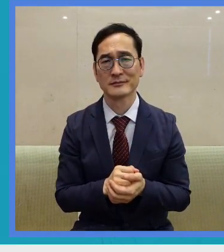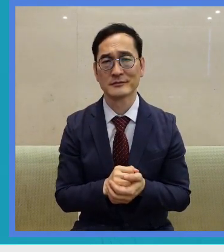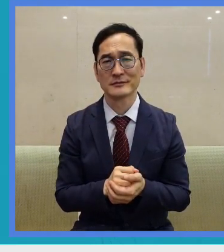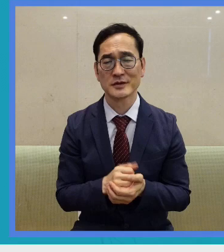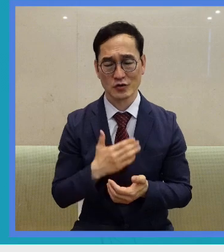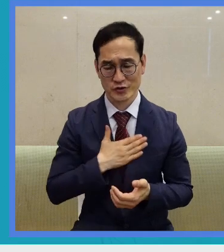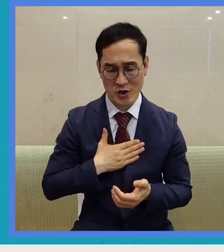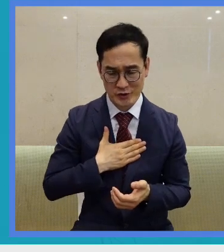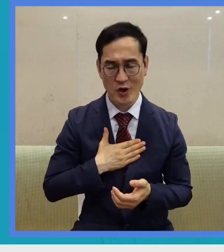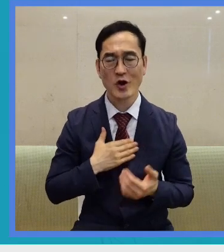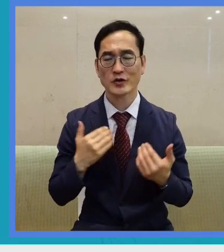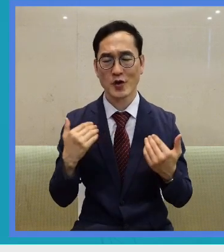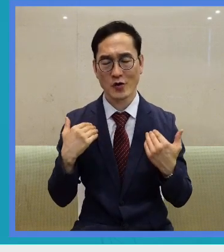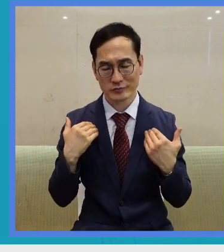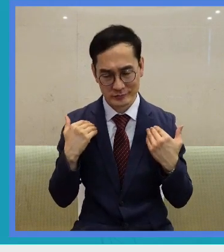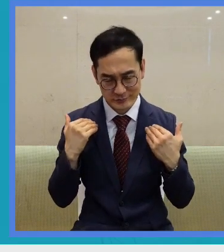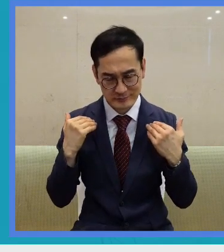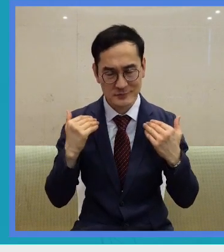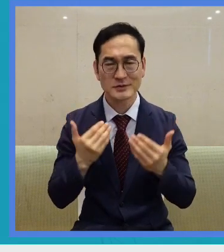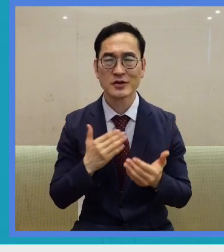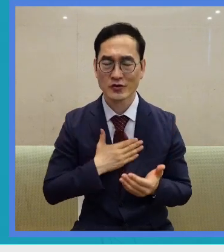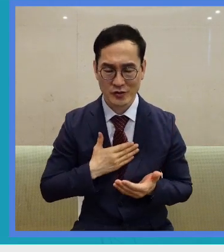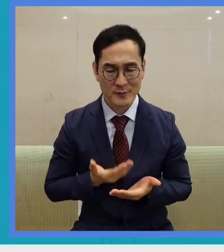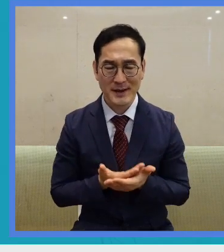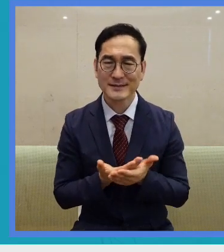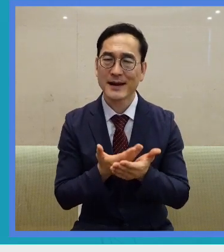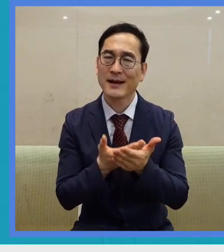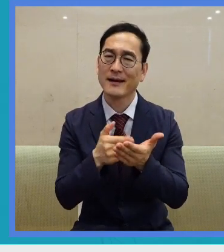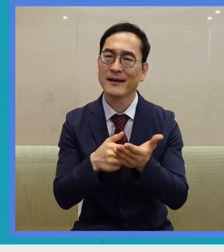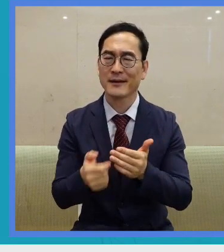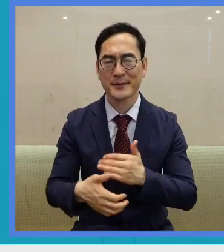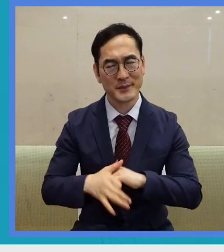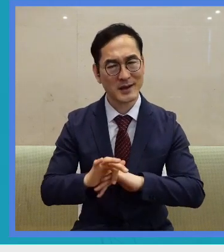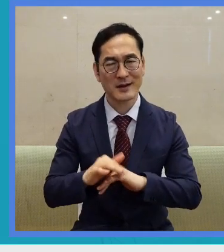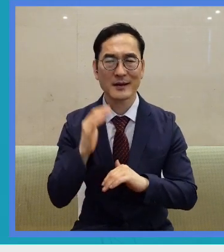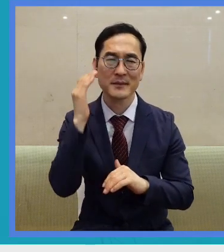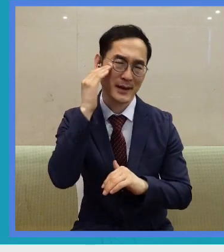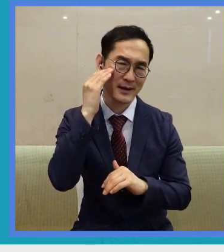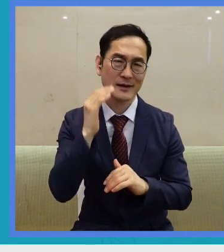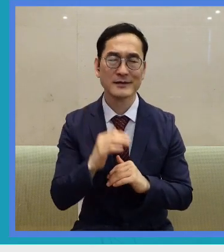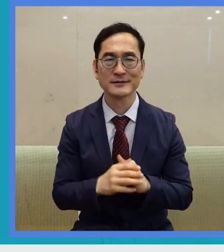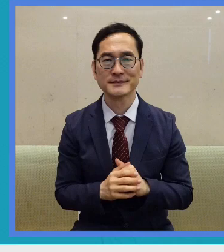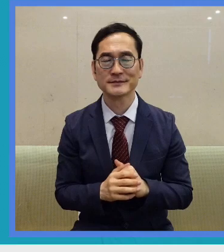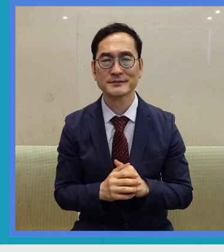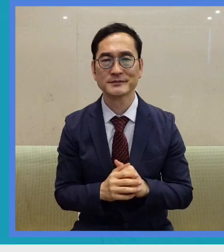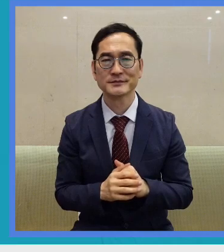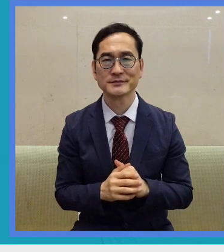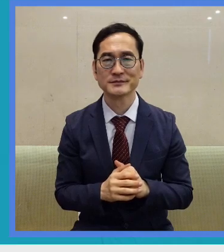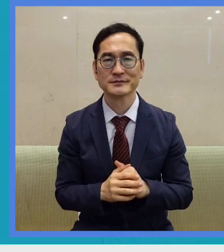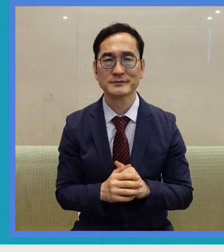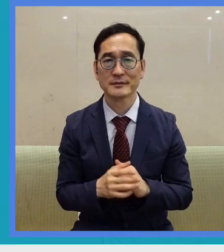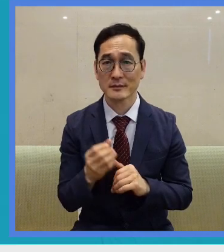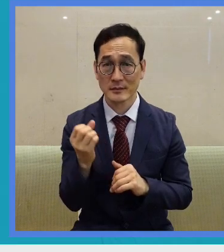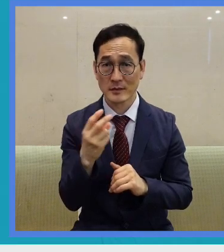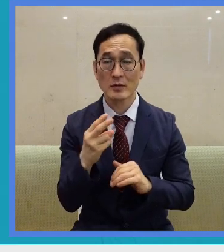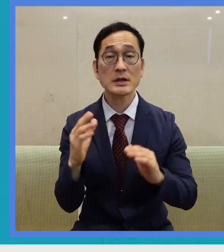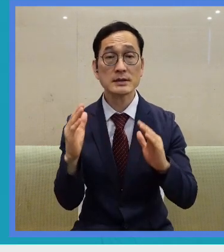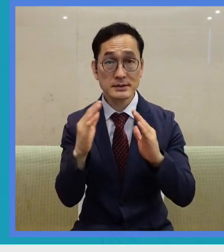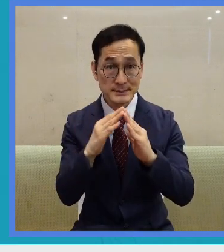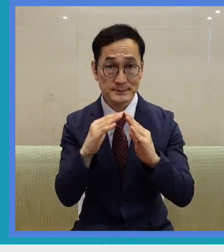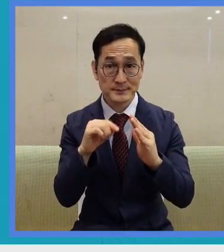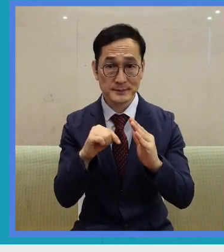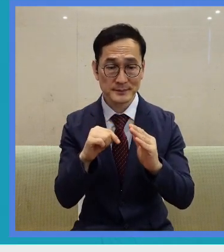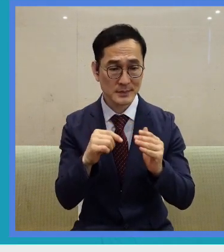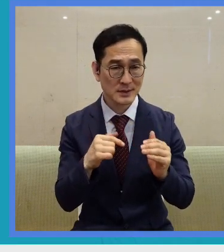대한 문제들을 제기를 항상 하고요. 또한 가정 내에 이제 아이들이 어떻게 보면 소득 수준이죠. 그러니까 아이들이 자기